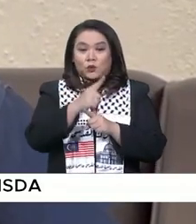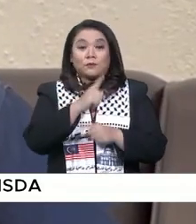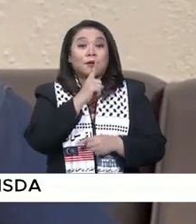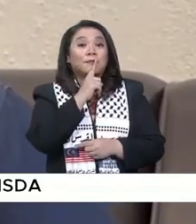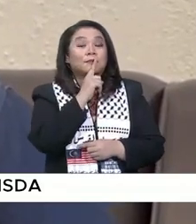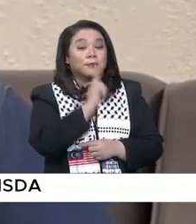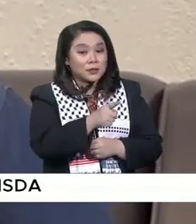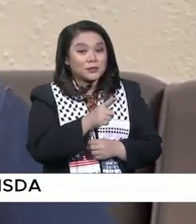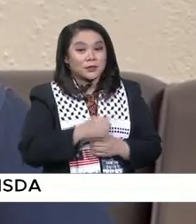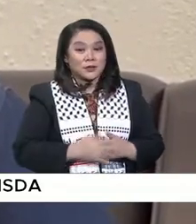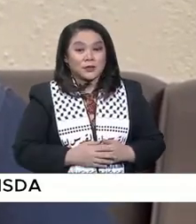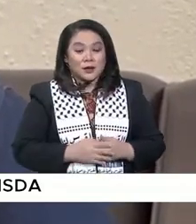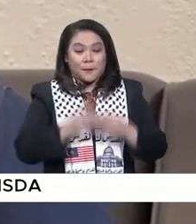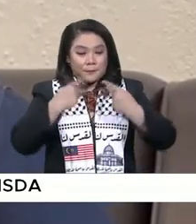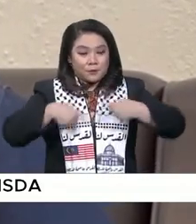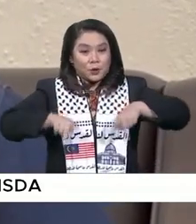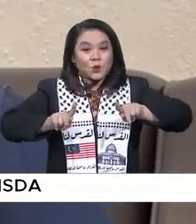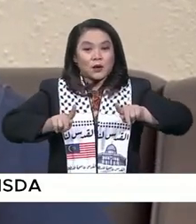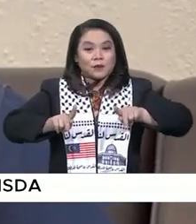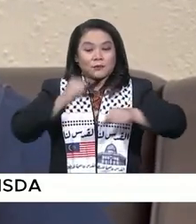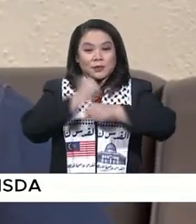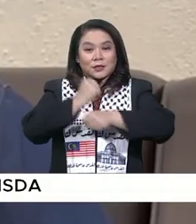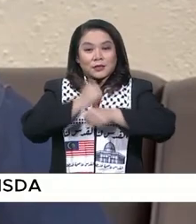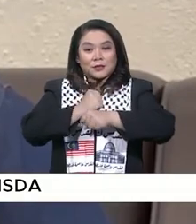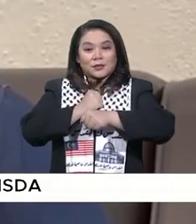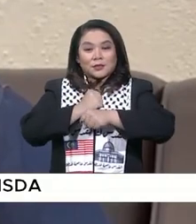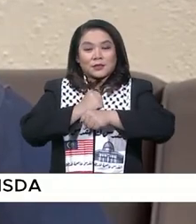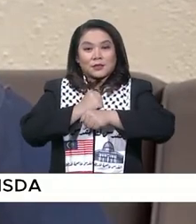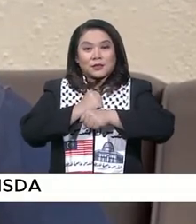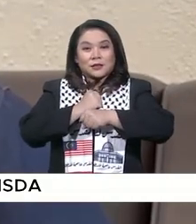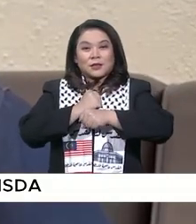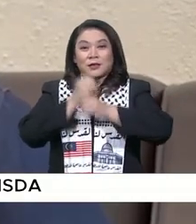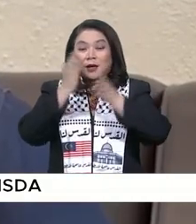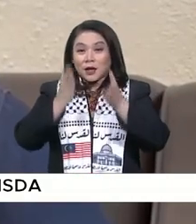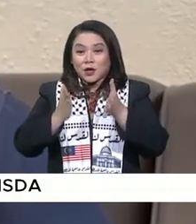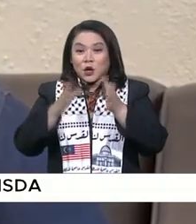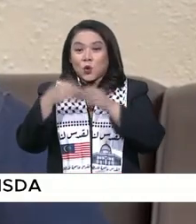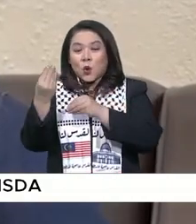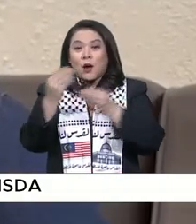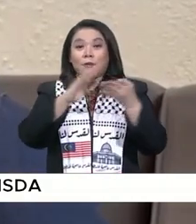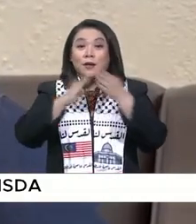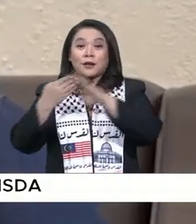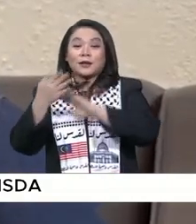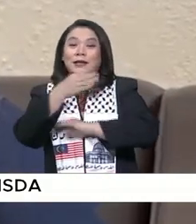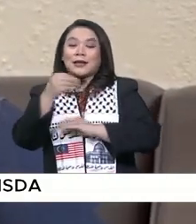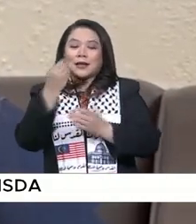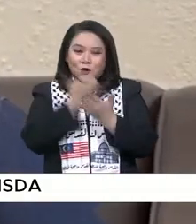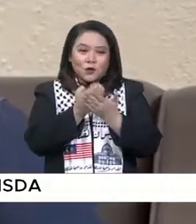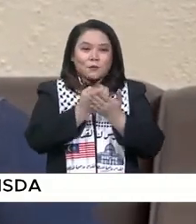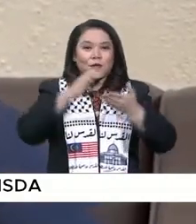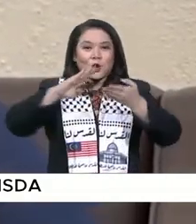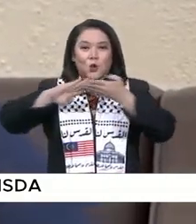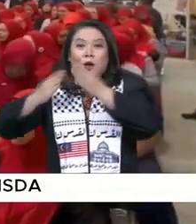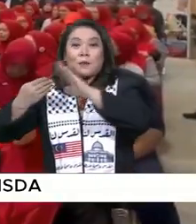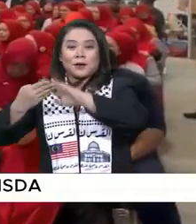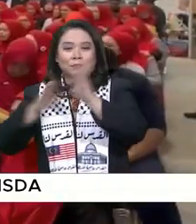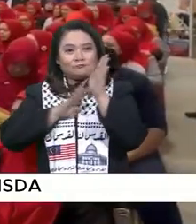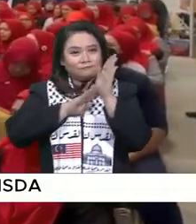memastikan peluang-peluang pekerjaan luar bandar dan ekonomi luar bandar dapat